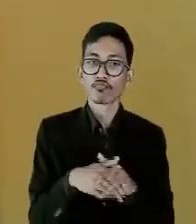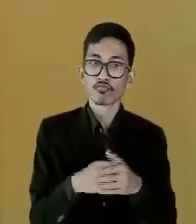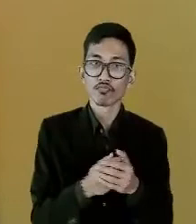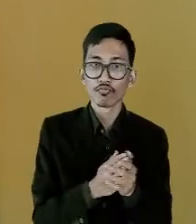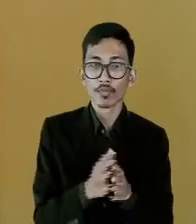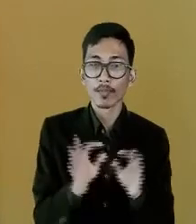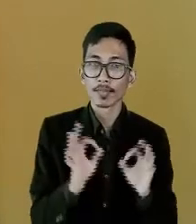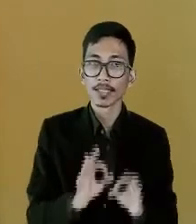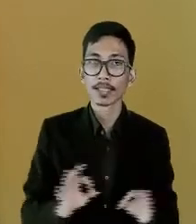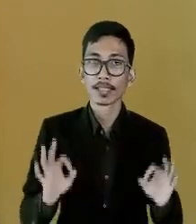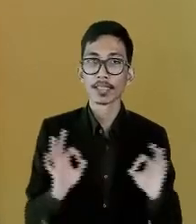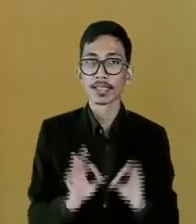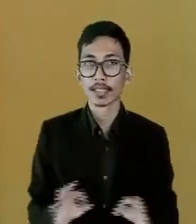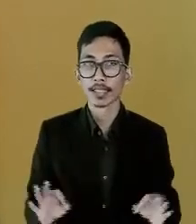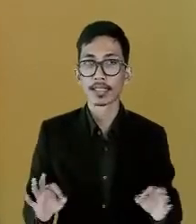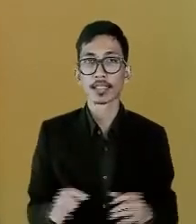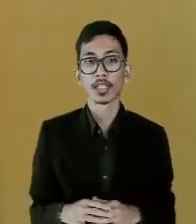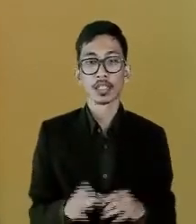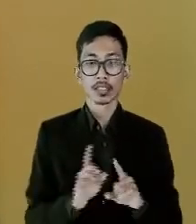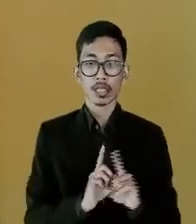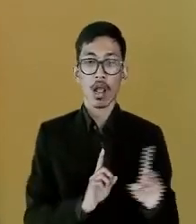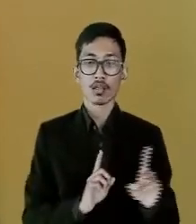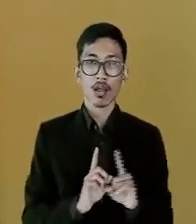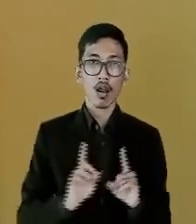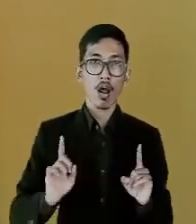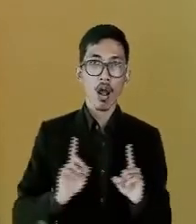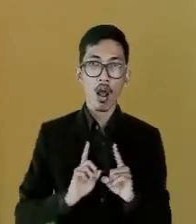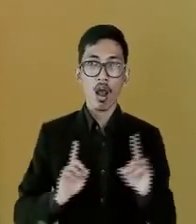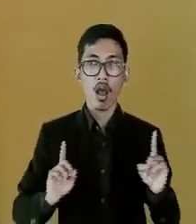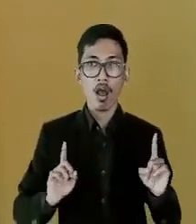bersih, jaga jarak, dan juga